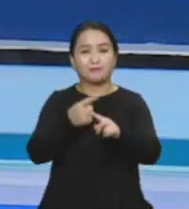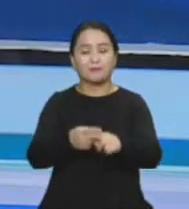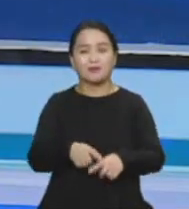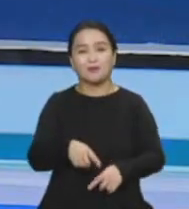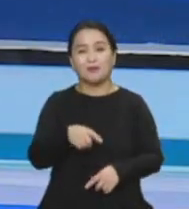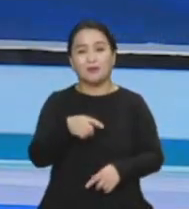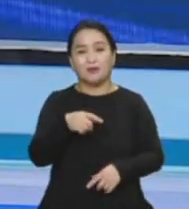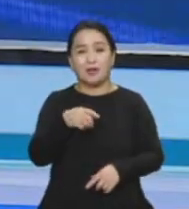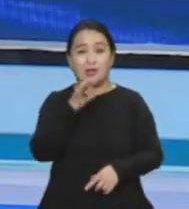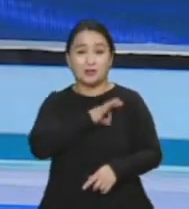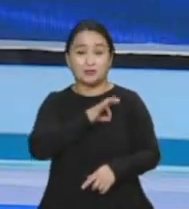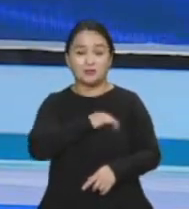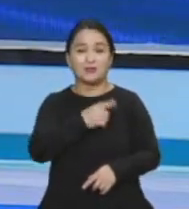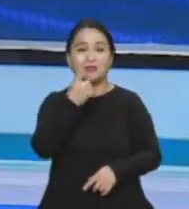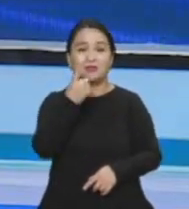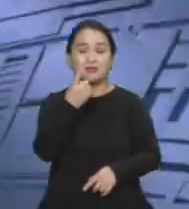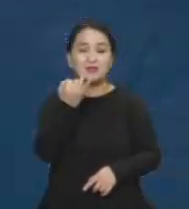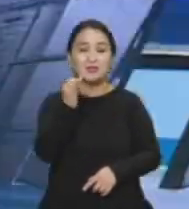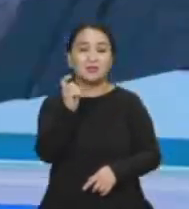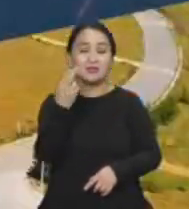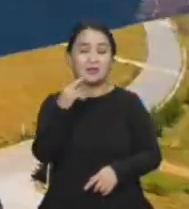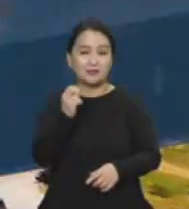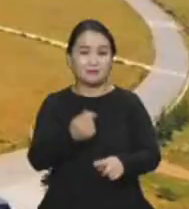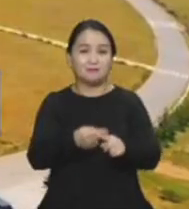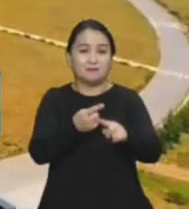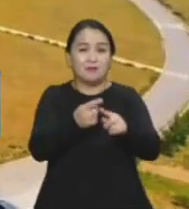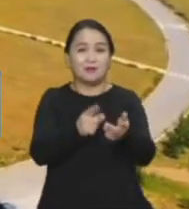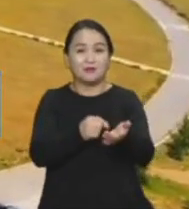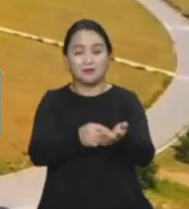хүргэхээр болсныг засгийн газраас мэдээллээ.